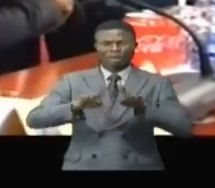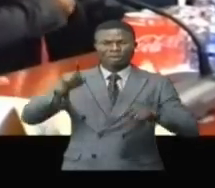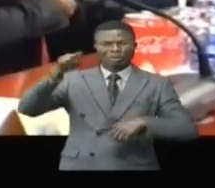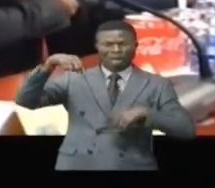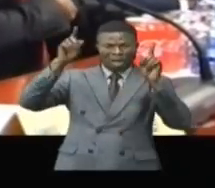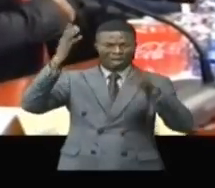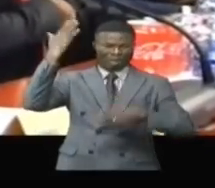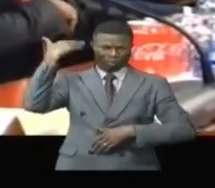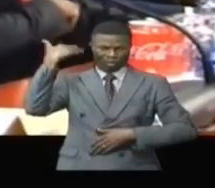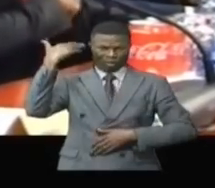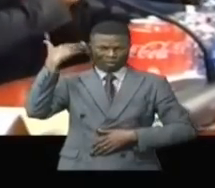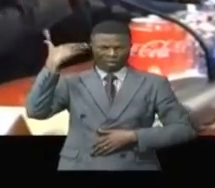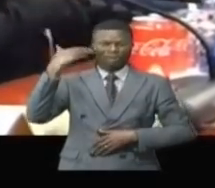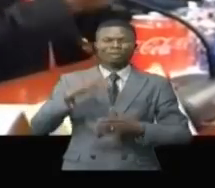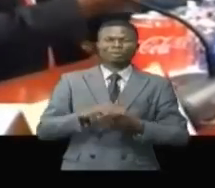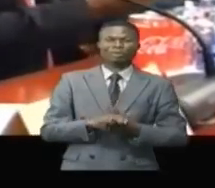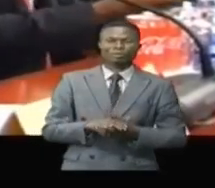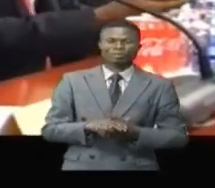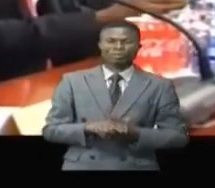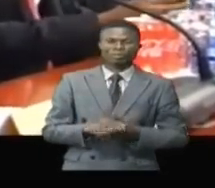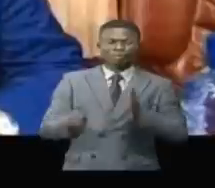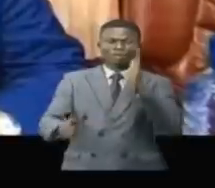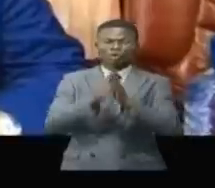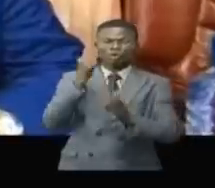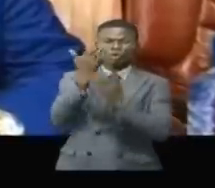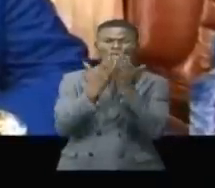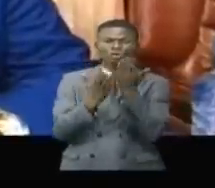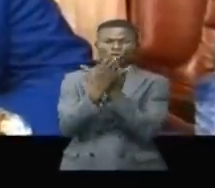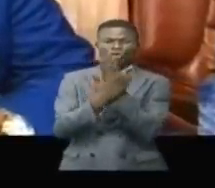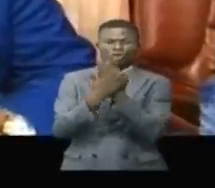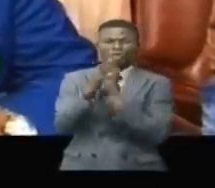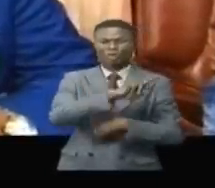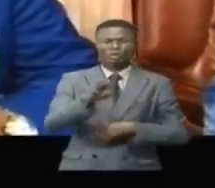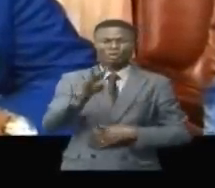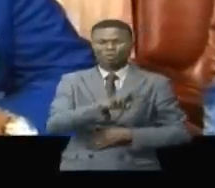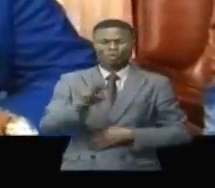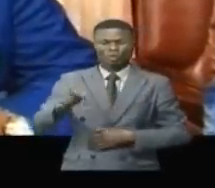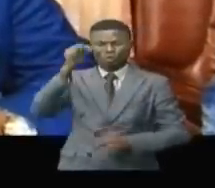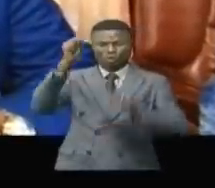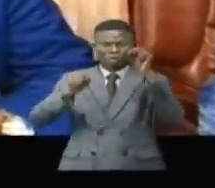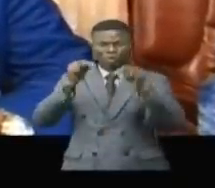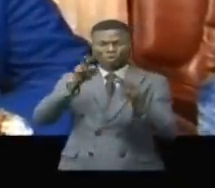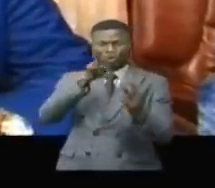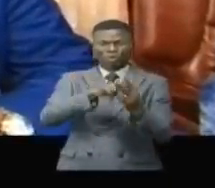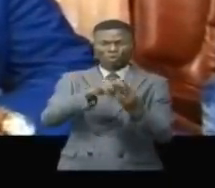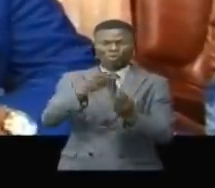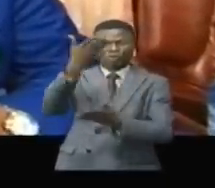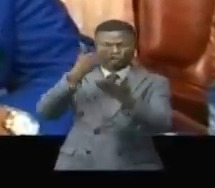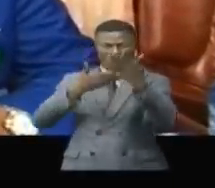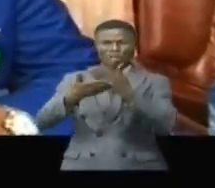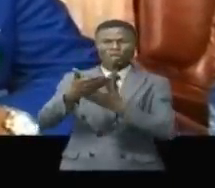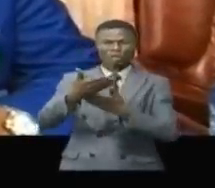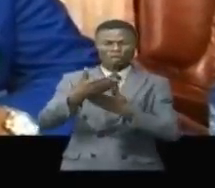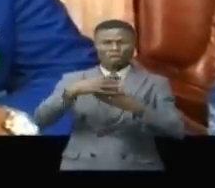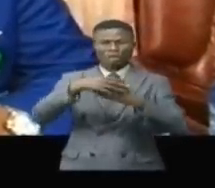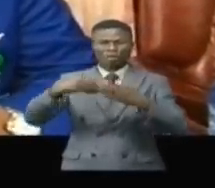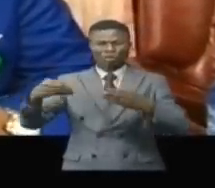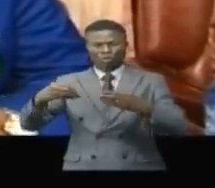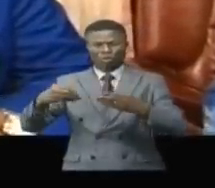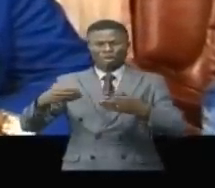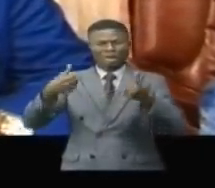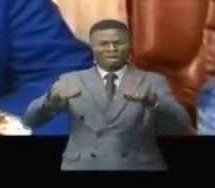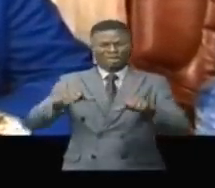au parallèle. Au 11 juillet 2022, Les niveaux de réserve d'échange se situent à un niveau